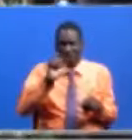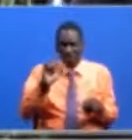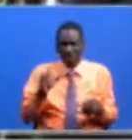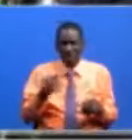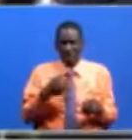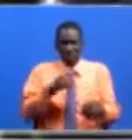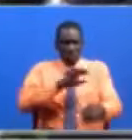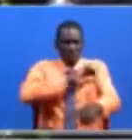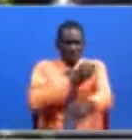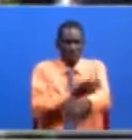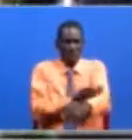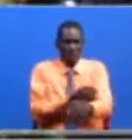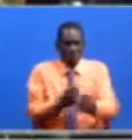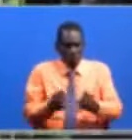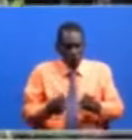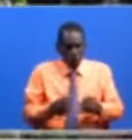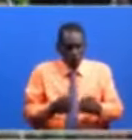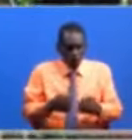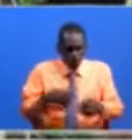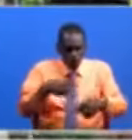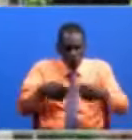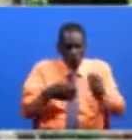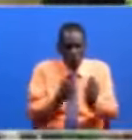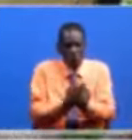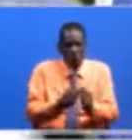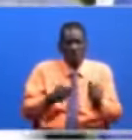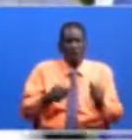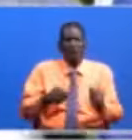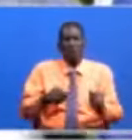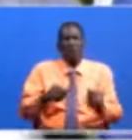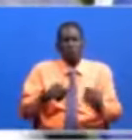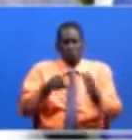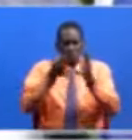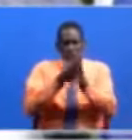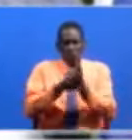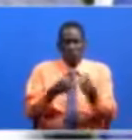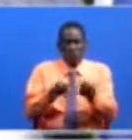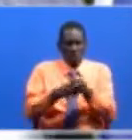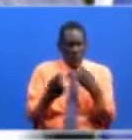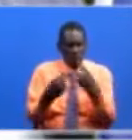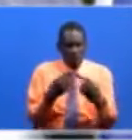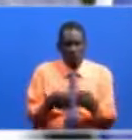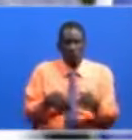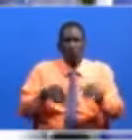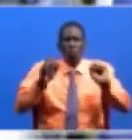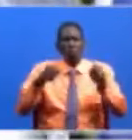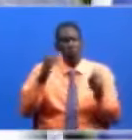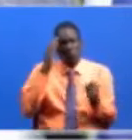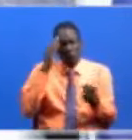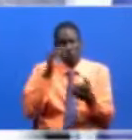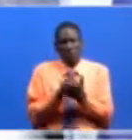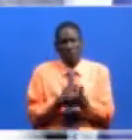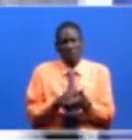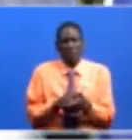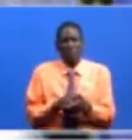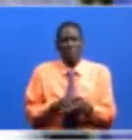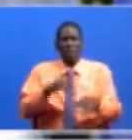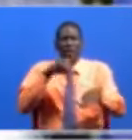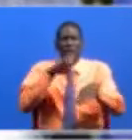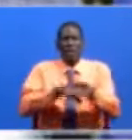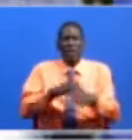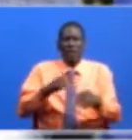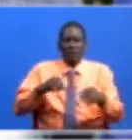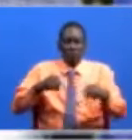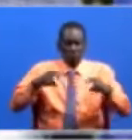kupata mamlaka ya uendeshaji wa mashtaka yake pia uliingiliwa. You may think that getting prosecutorial